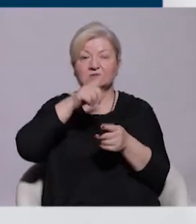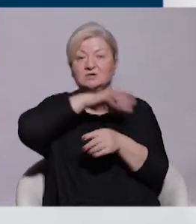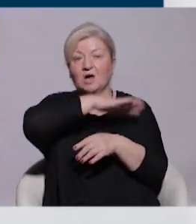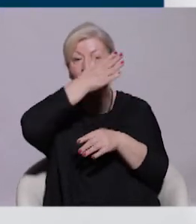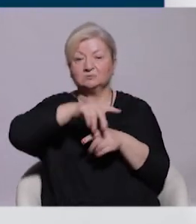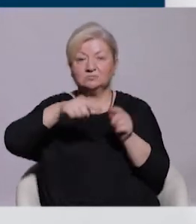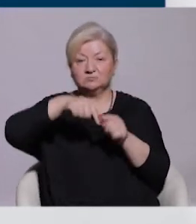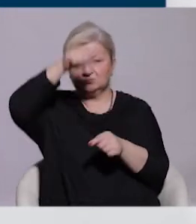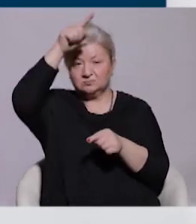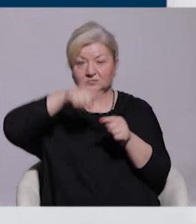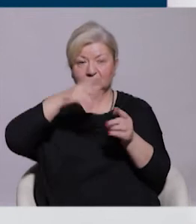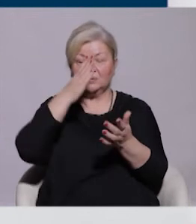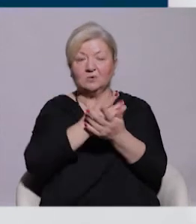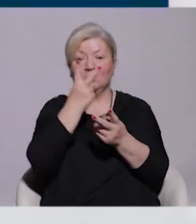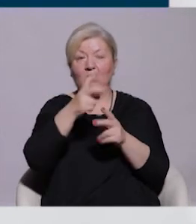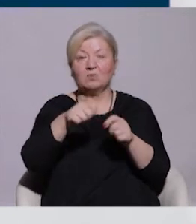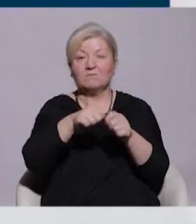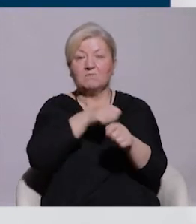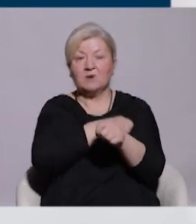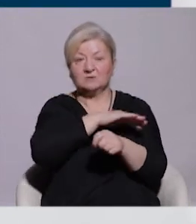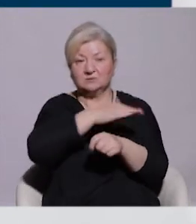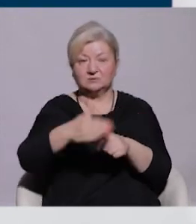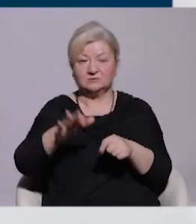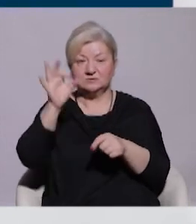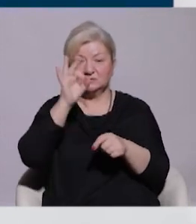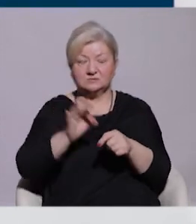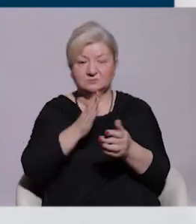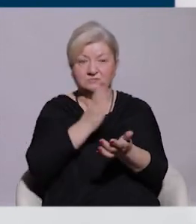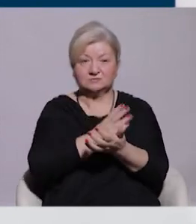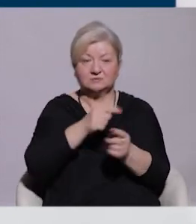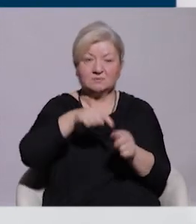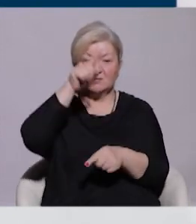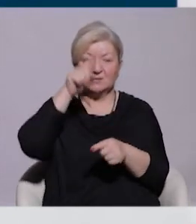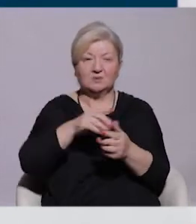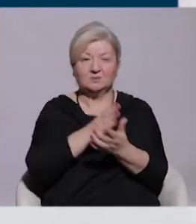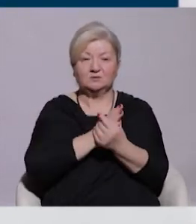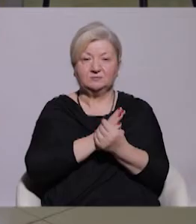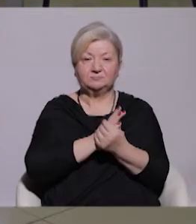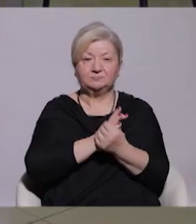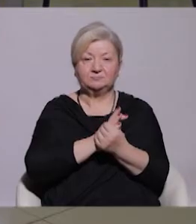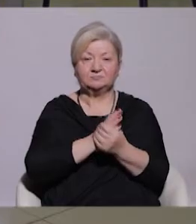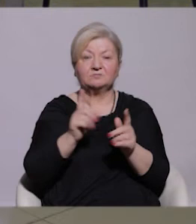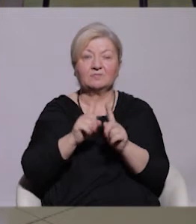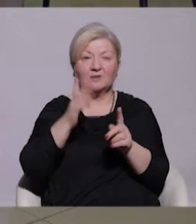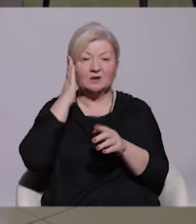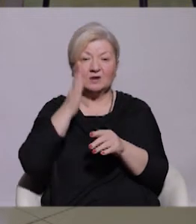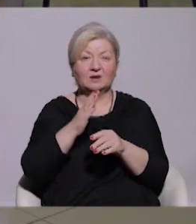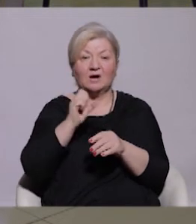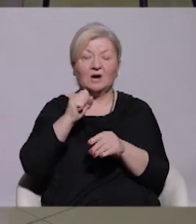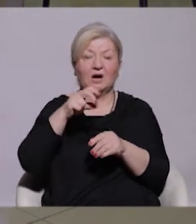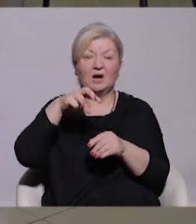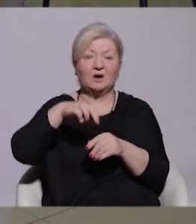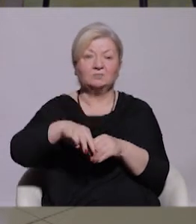იქნება ტალღის სიგრძე, სიჩქარე, სიხშირე და პერიოდი? დავფიქრდით ამაზე. რა იქნება